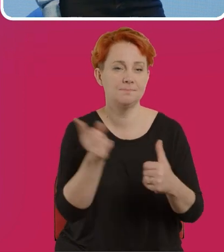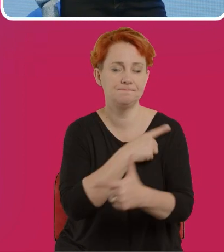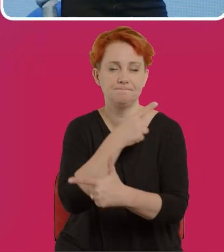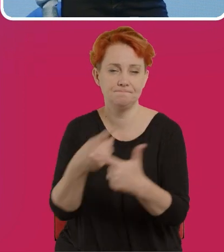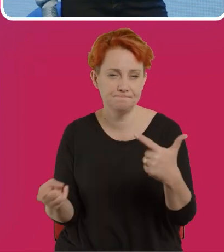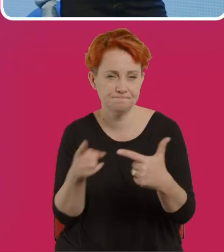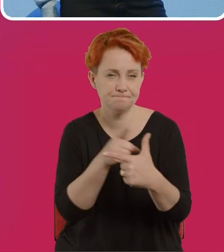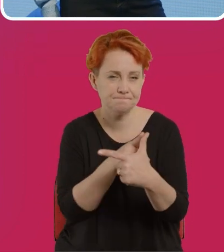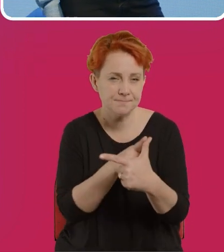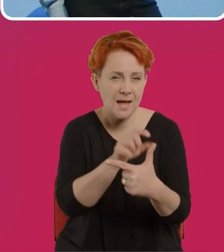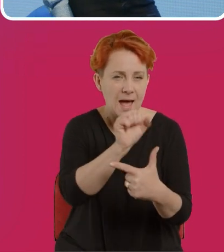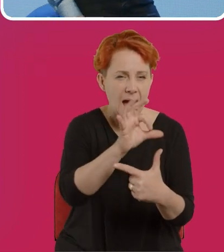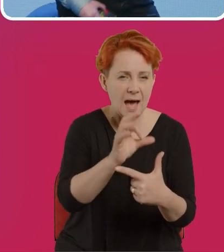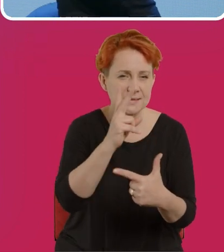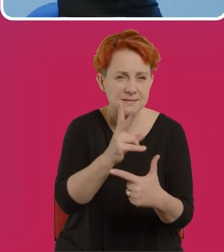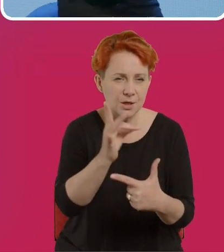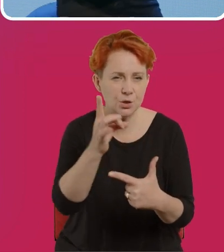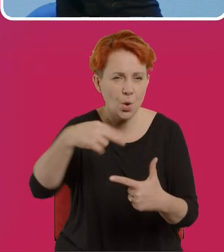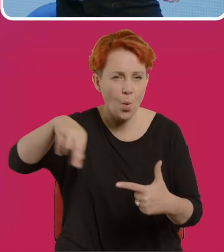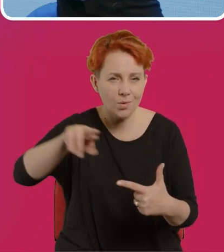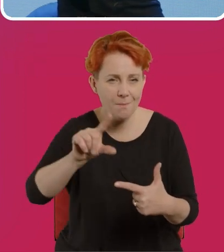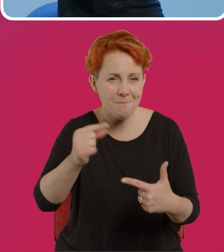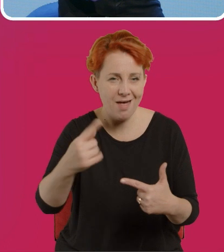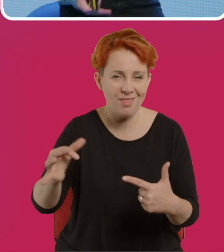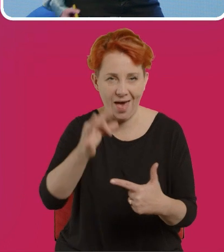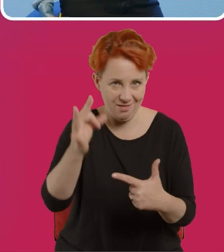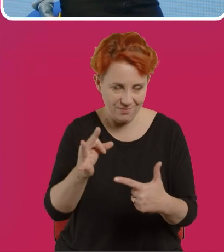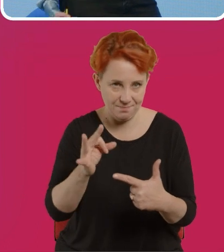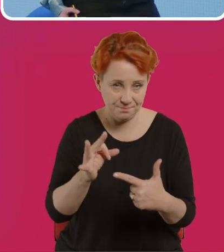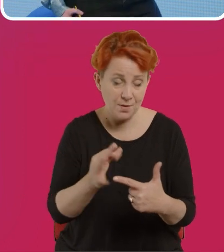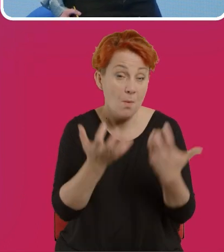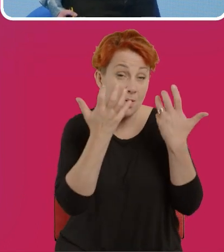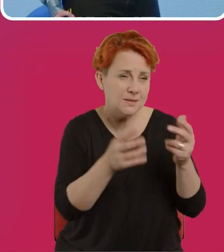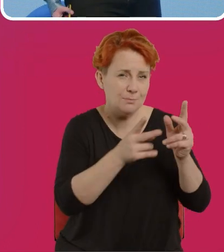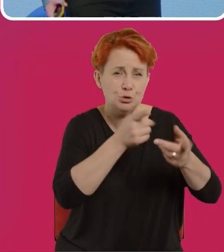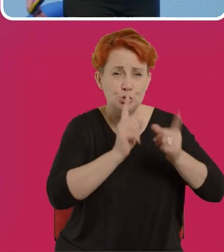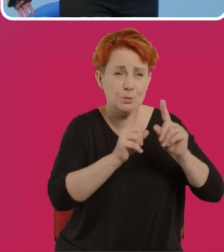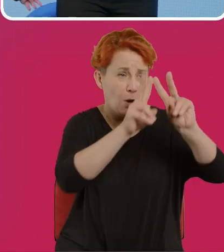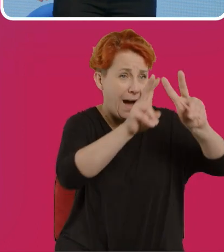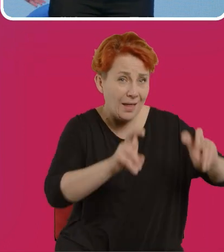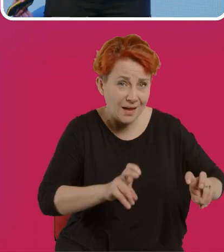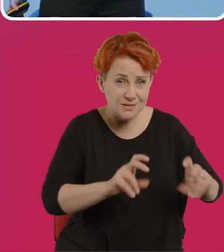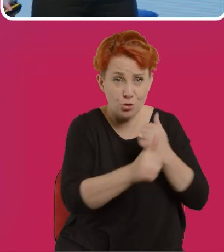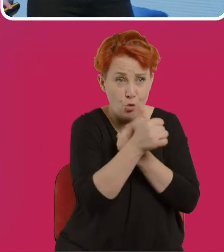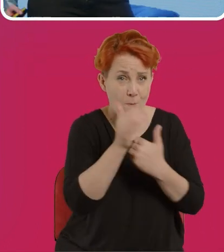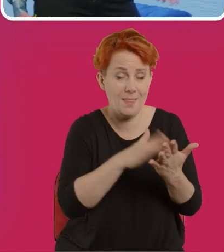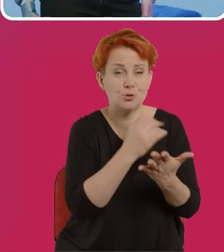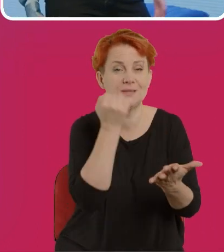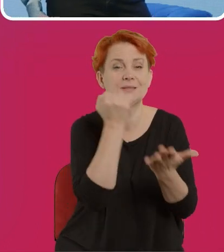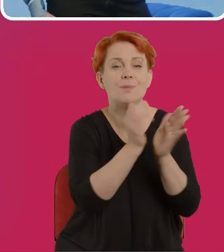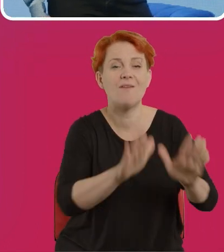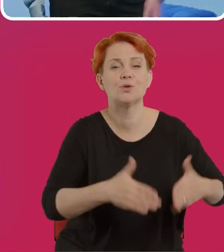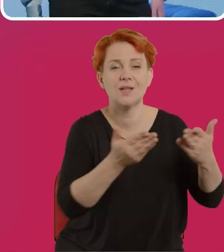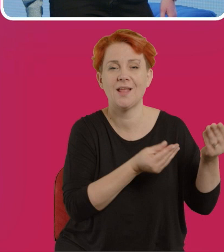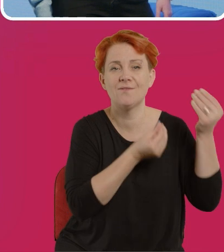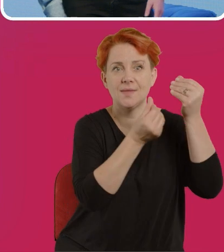PDF. Czasami jest tak, że musimy szybko przeanalizować jakiś dokument, który ma na przykład 300 stron. Czasami są to na przykład sprawozdania finansowe, a